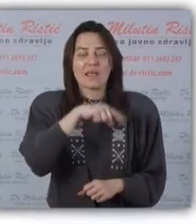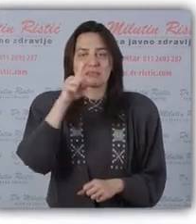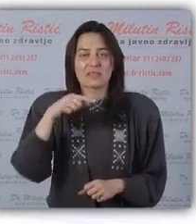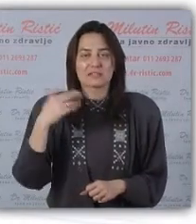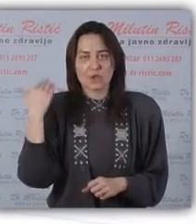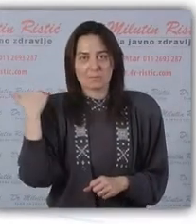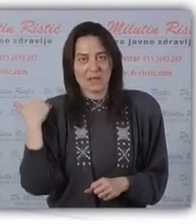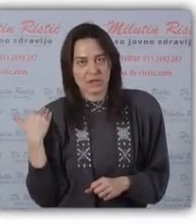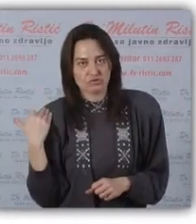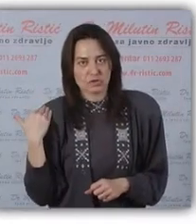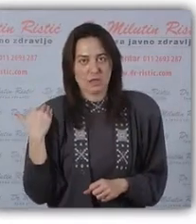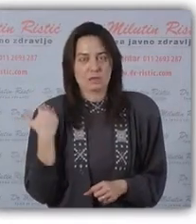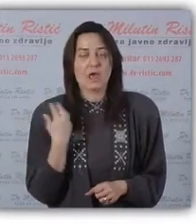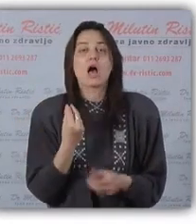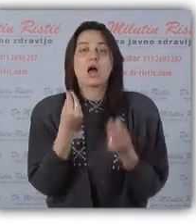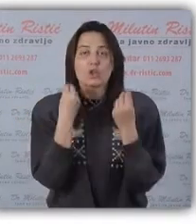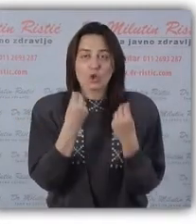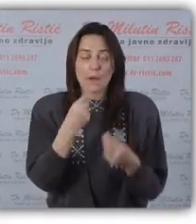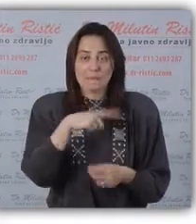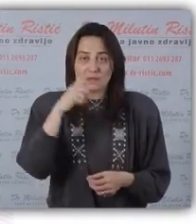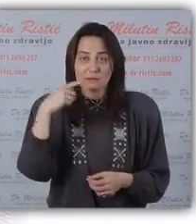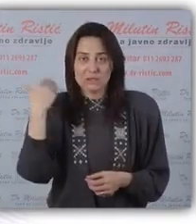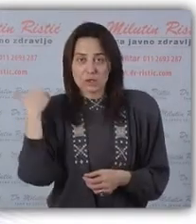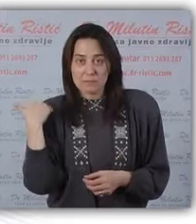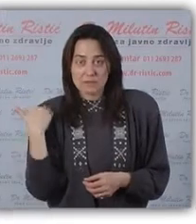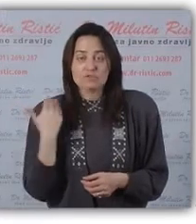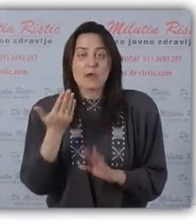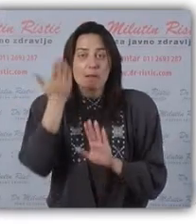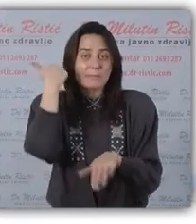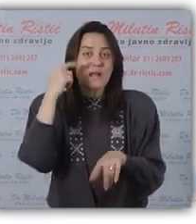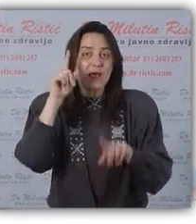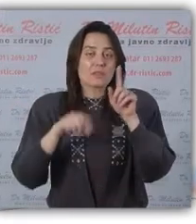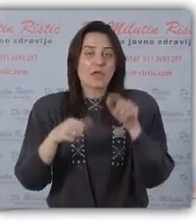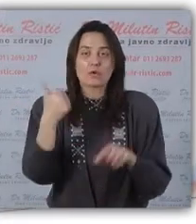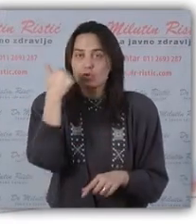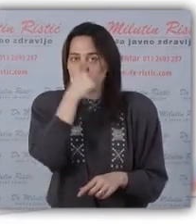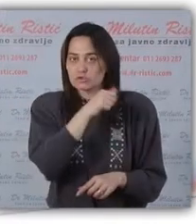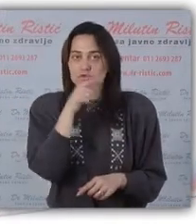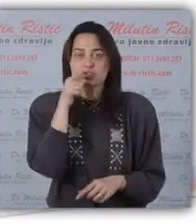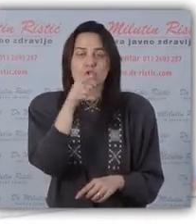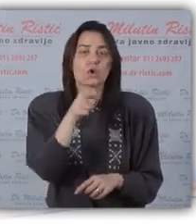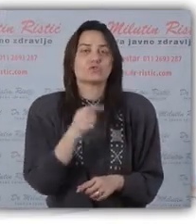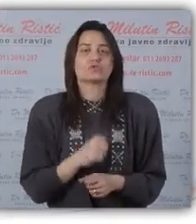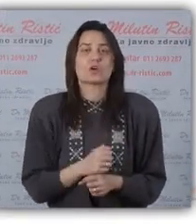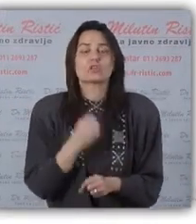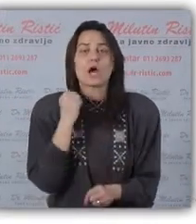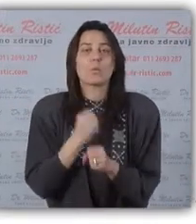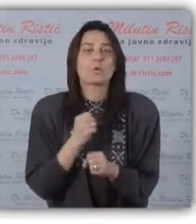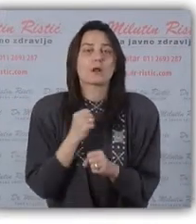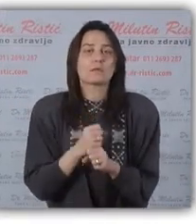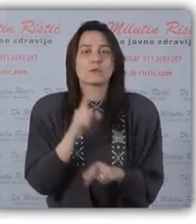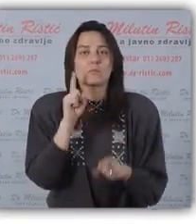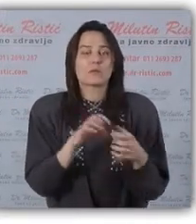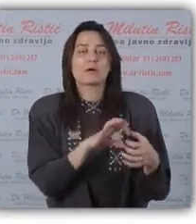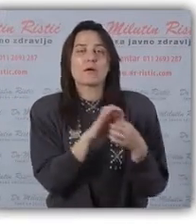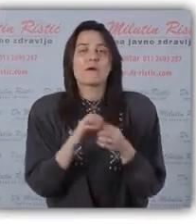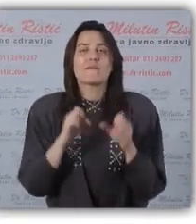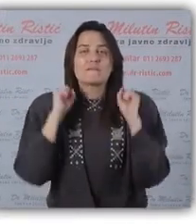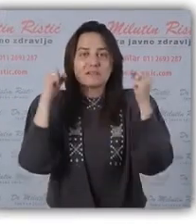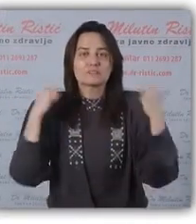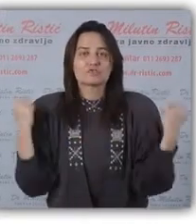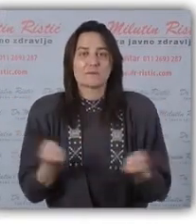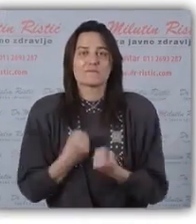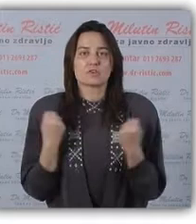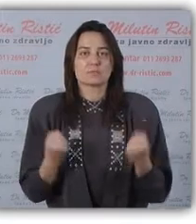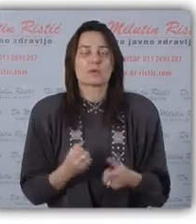jedan test opterećenja, jedan dobar test opterećenja pre nego što će se podvrgnuti nekom intenzivnom